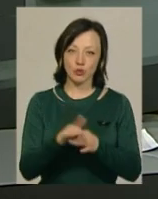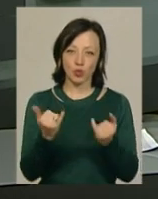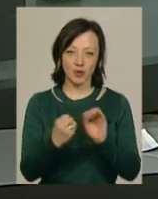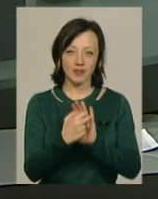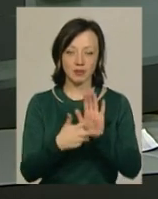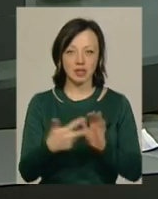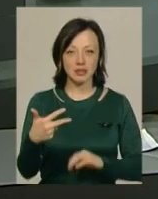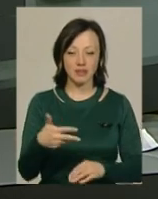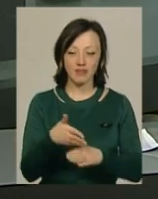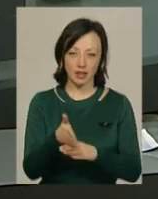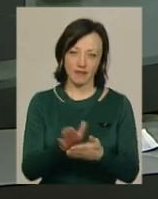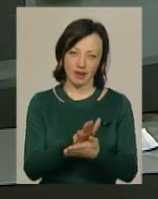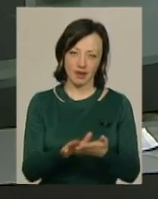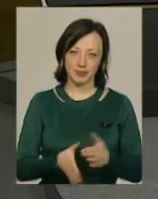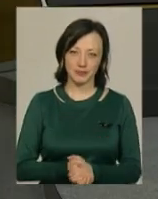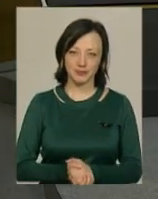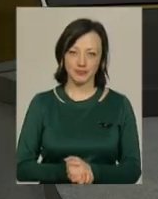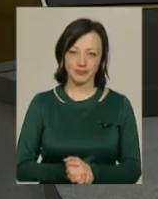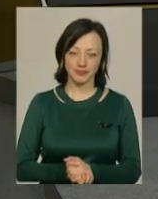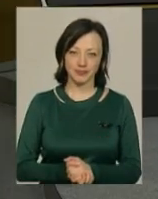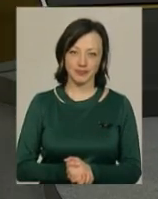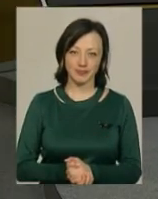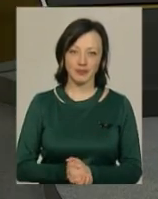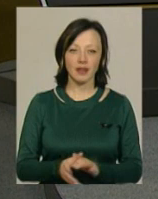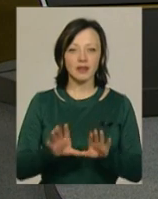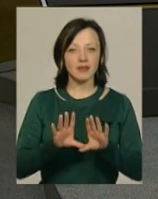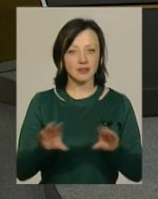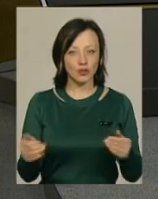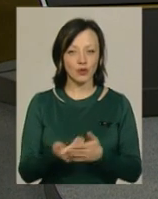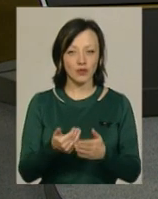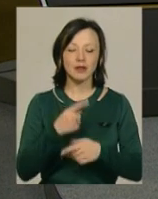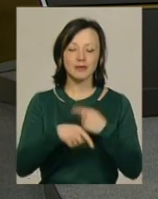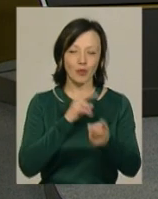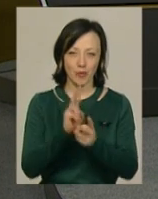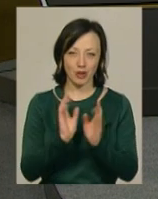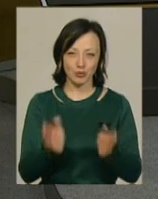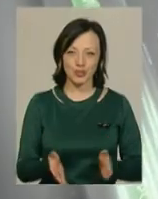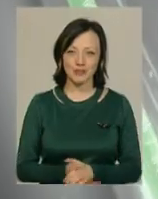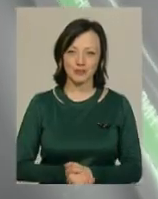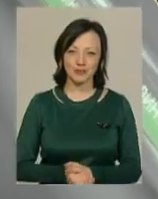18:30, вхід вільний. Це всі новини на цю годину. Побачимось!